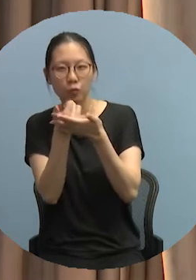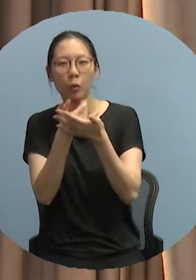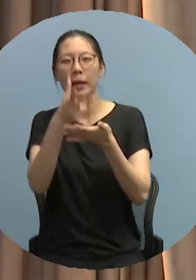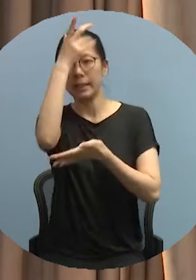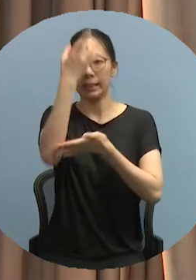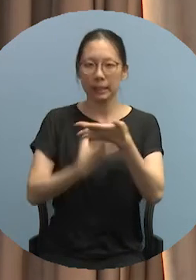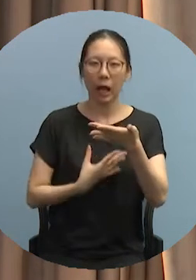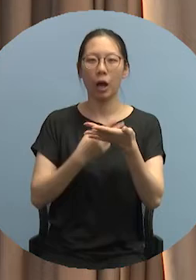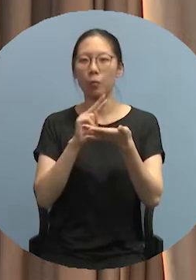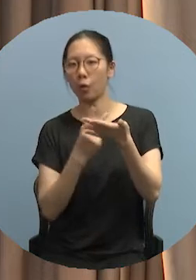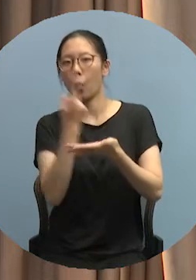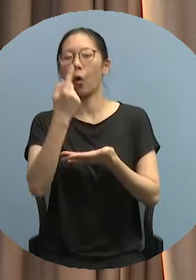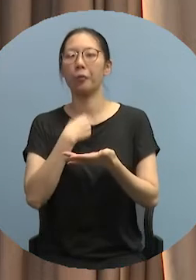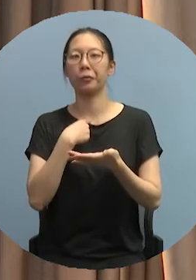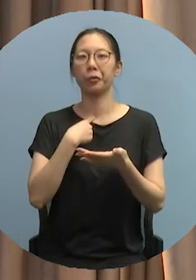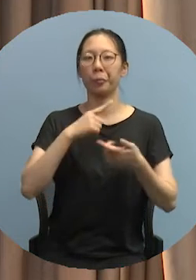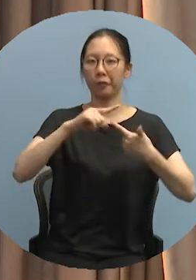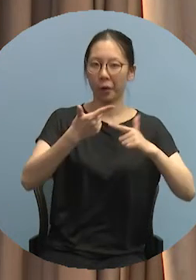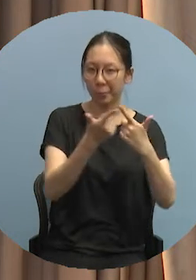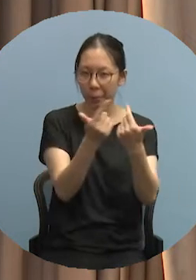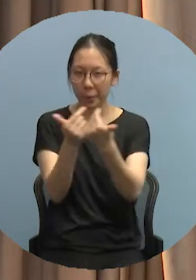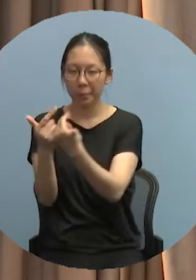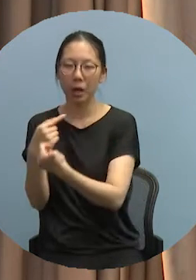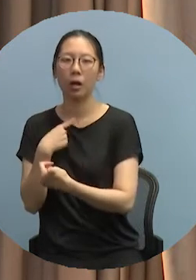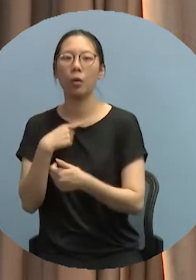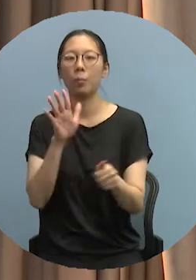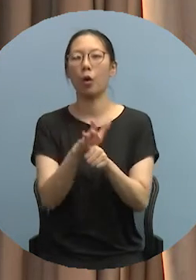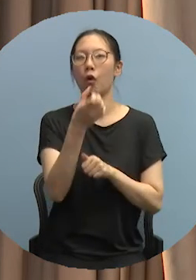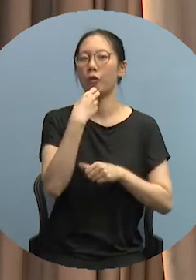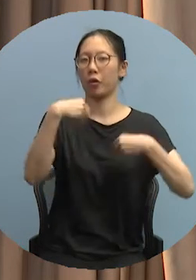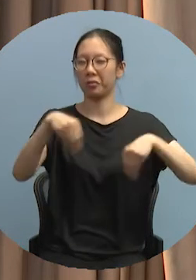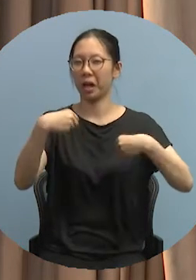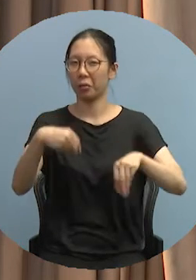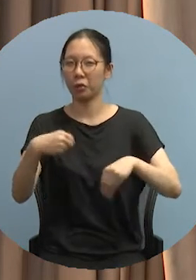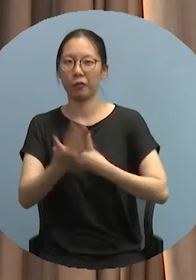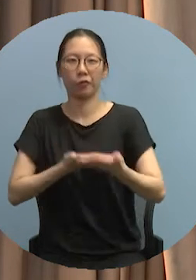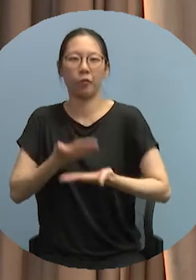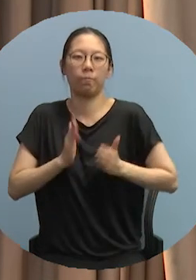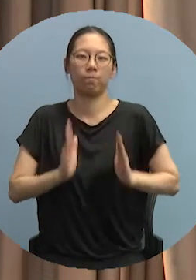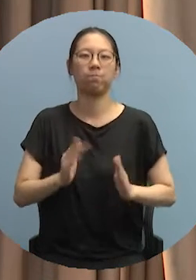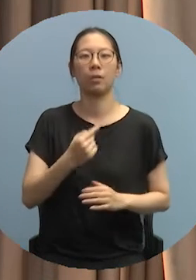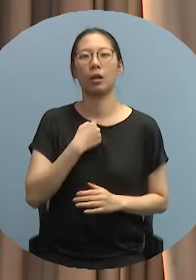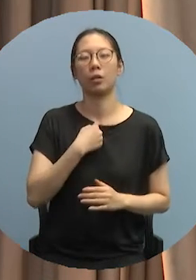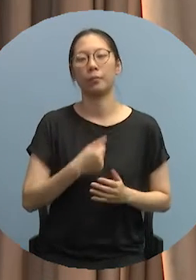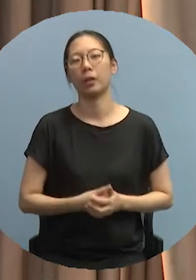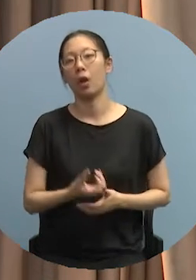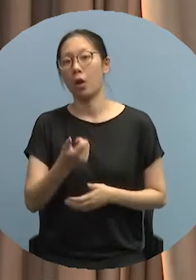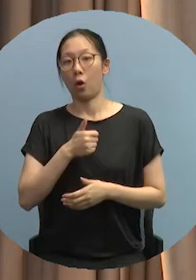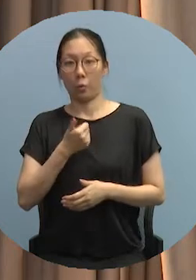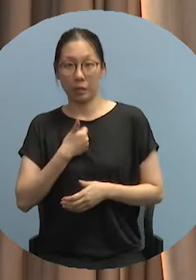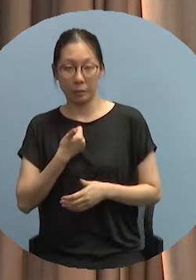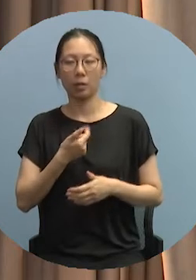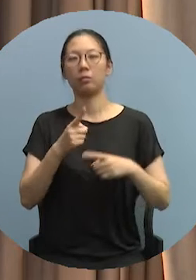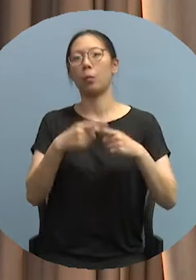和改善政策措施，對症下藥，為香港的教育正本清源。教